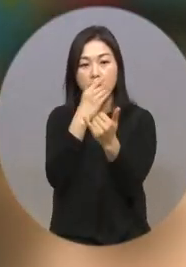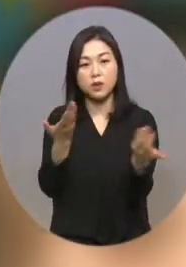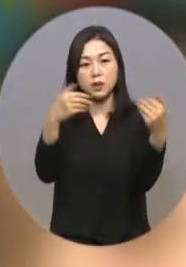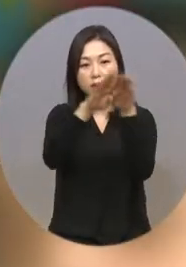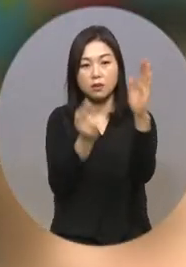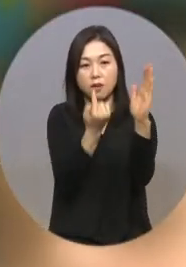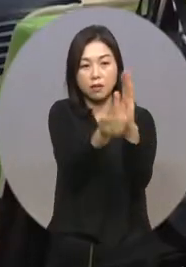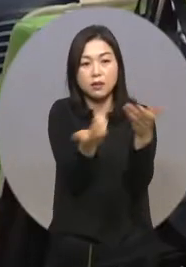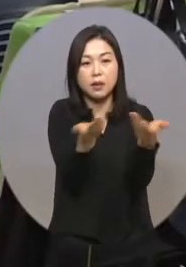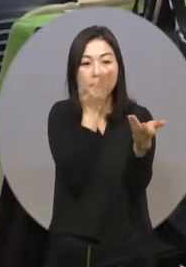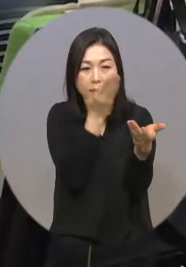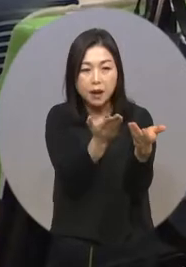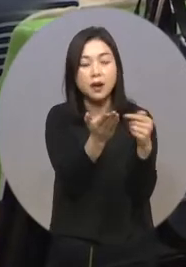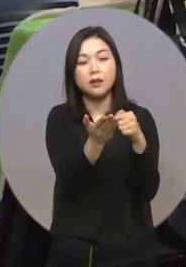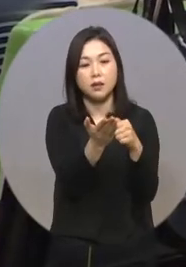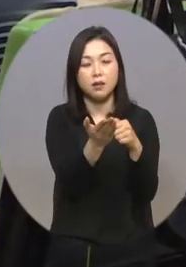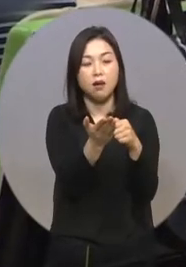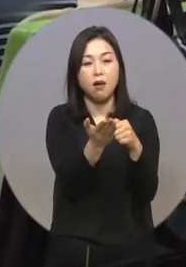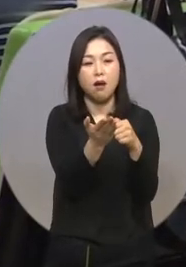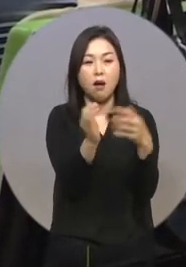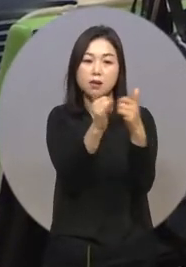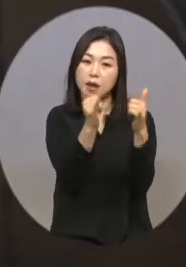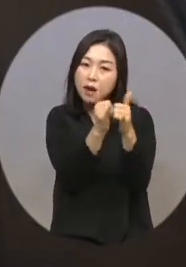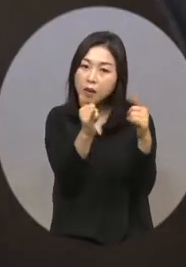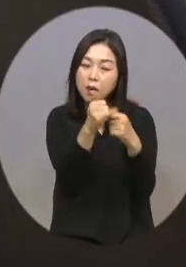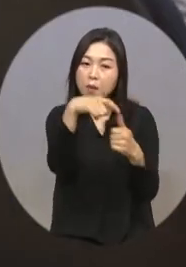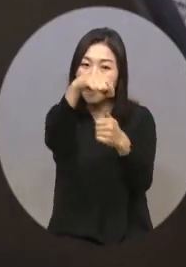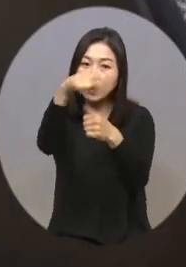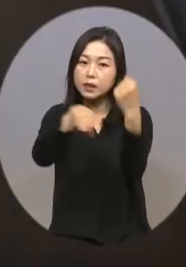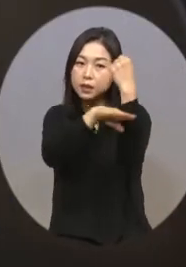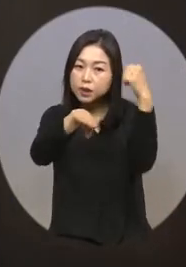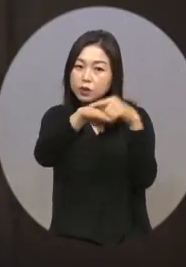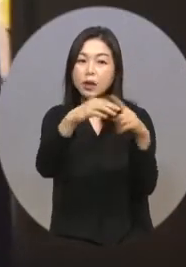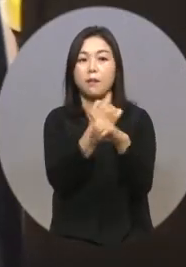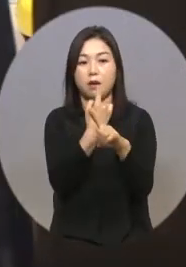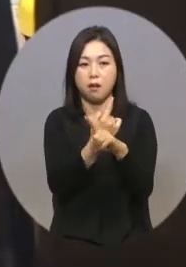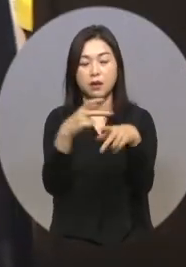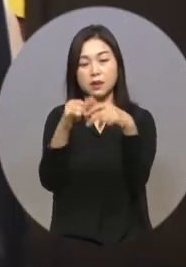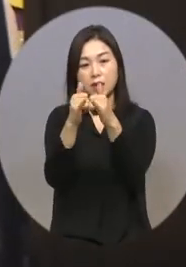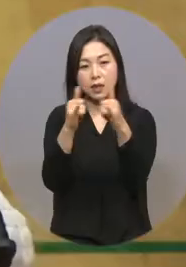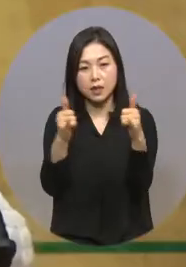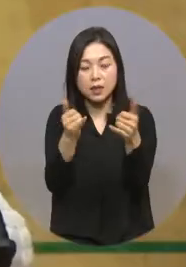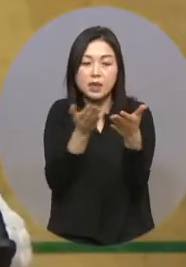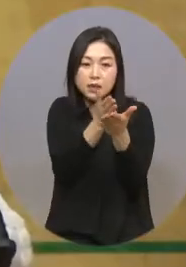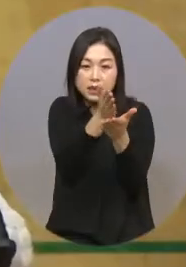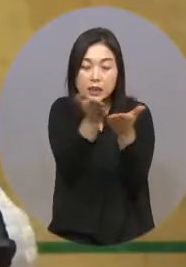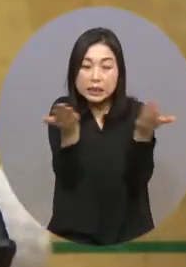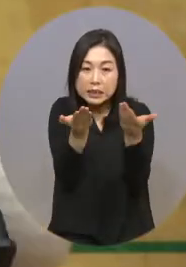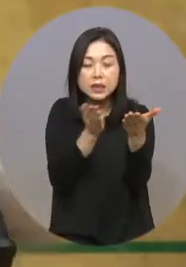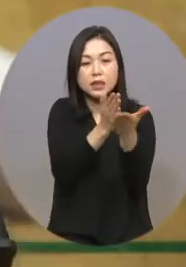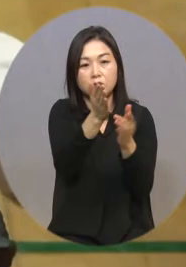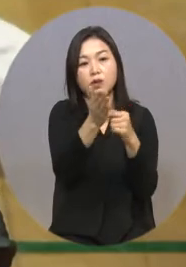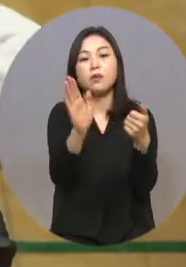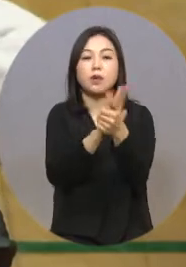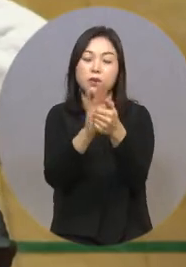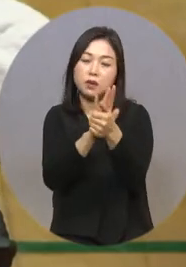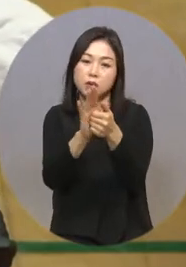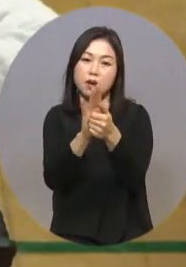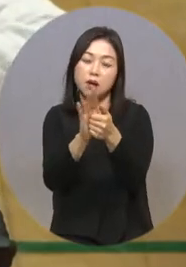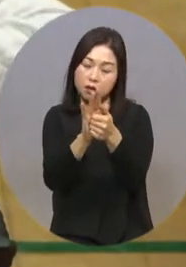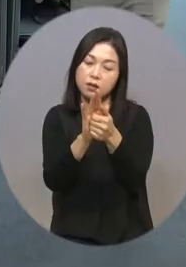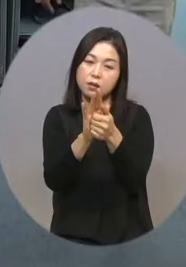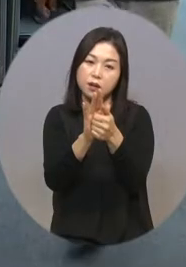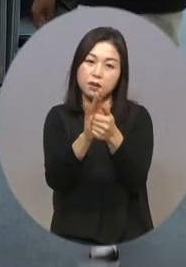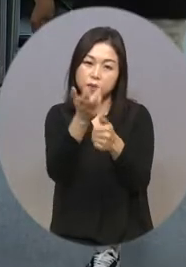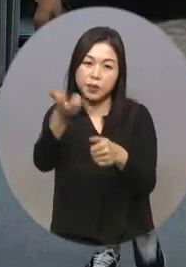근무할 수 있도록 인력 기준을 확대해 장애인 직업재활 분야에서 서비스 품질을 높일 방침입니다 이밖에도 민어